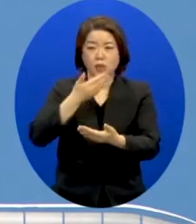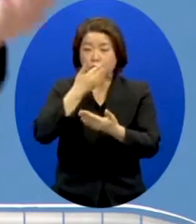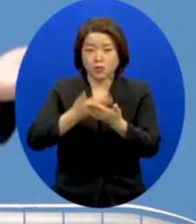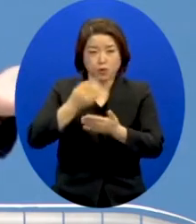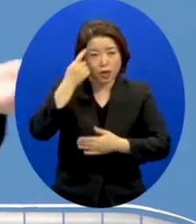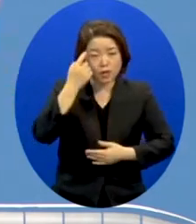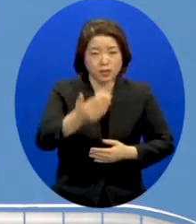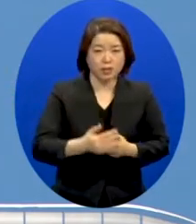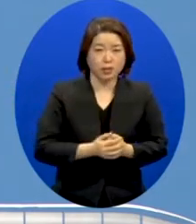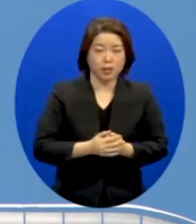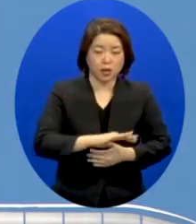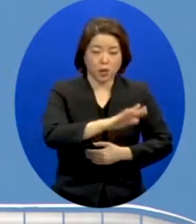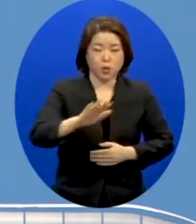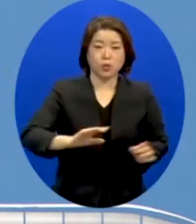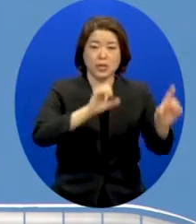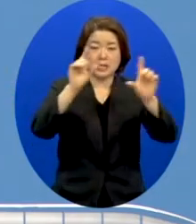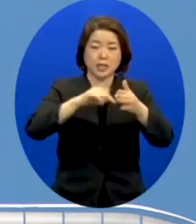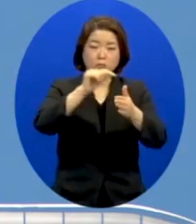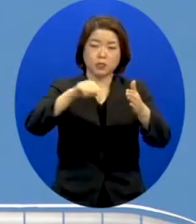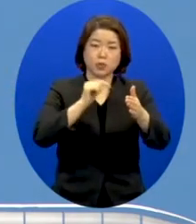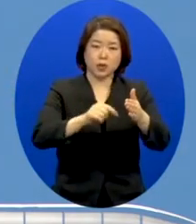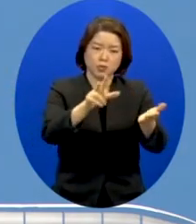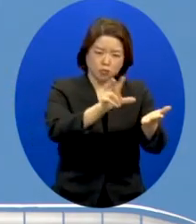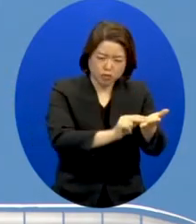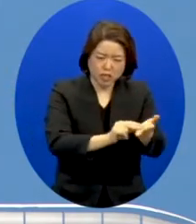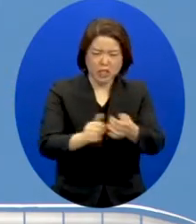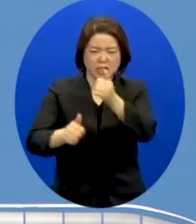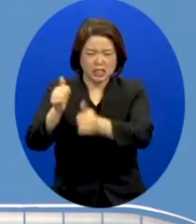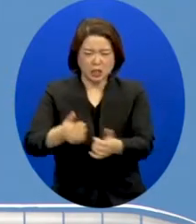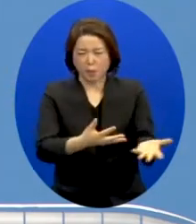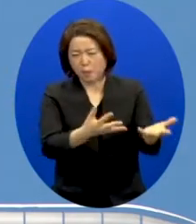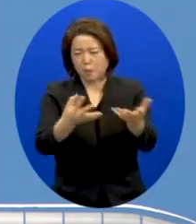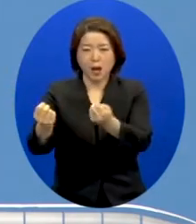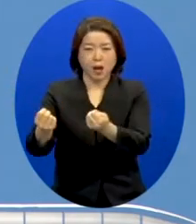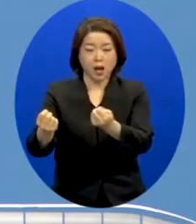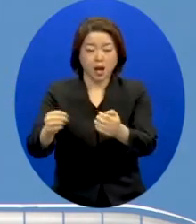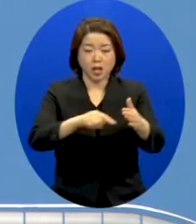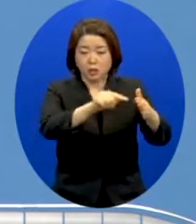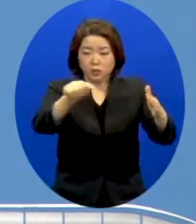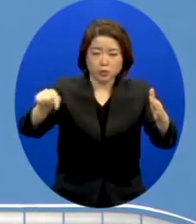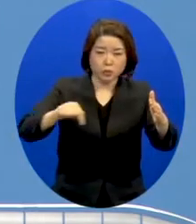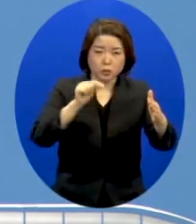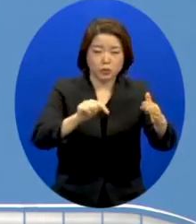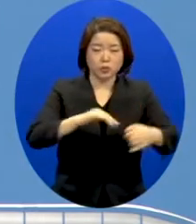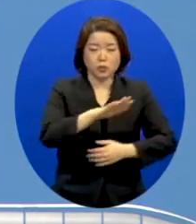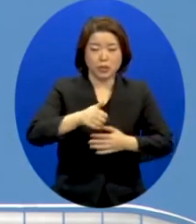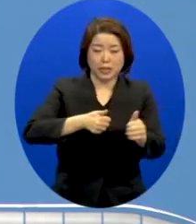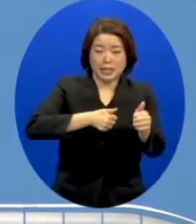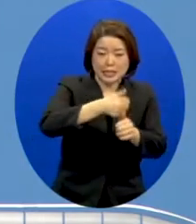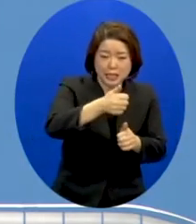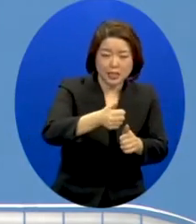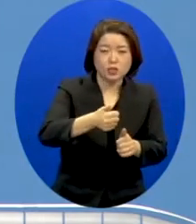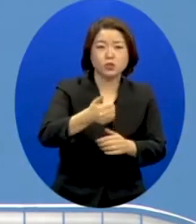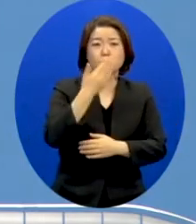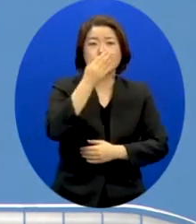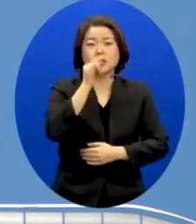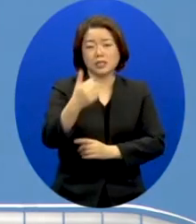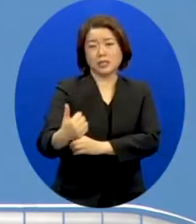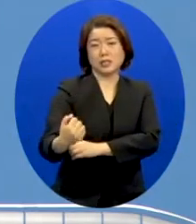우리의 삶 속에 시험도 많고 문제도 많은데 그 모든 가운데서 우리가 이길 수 있는 힘